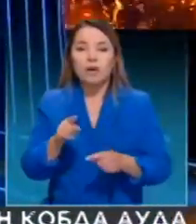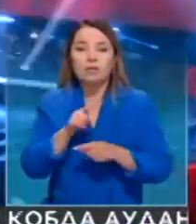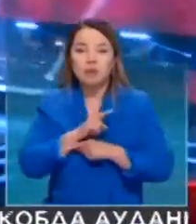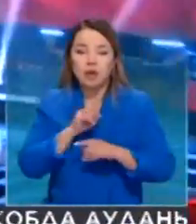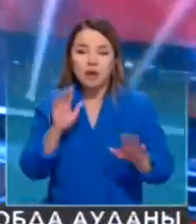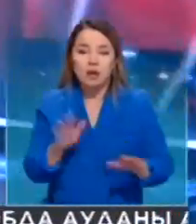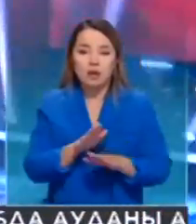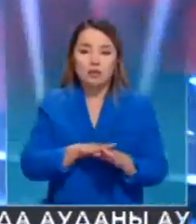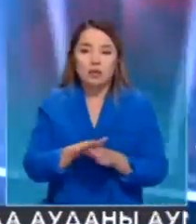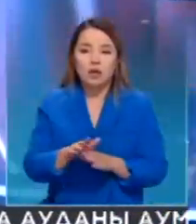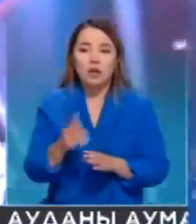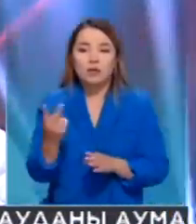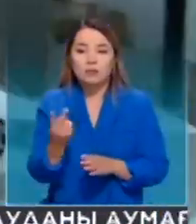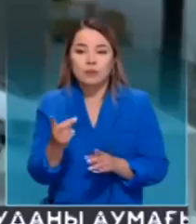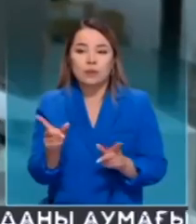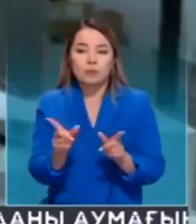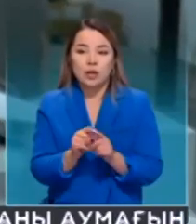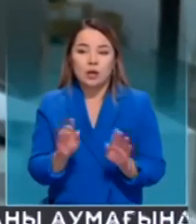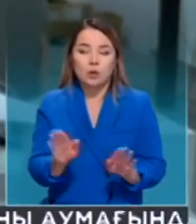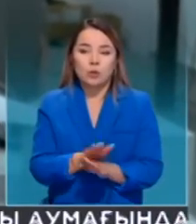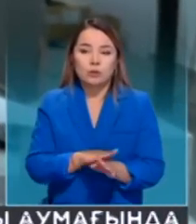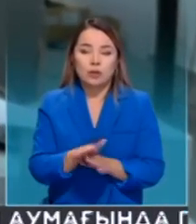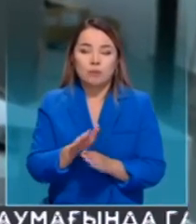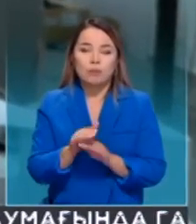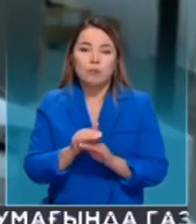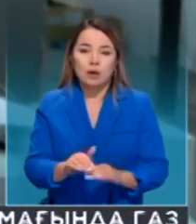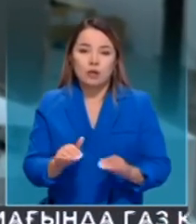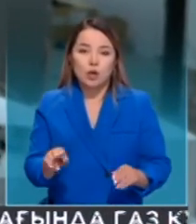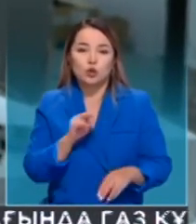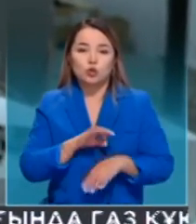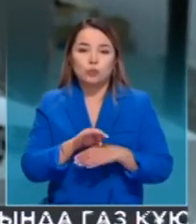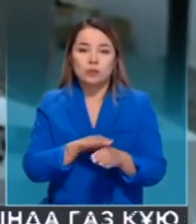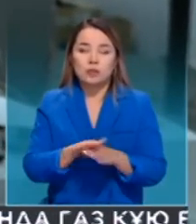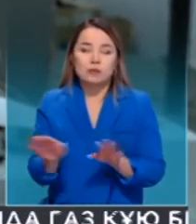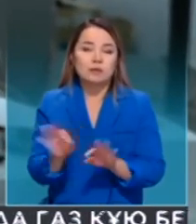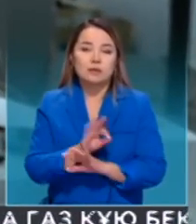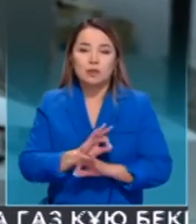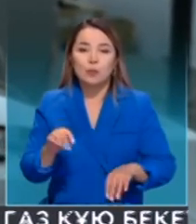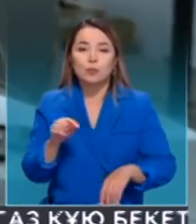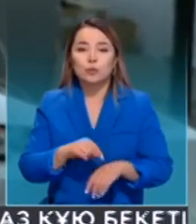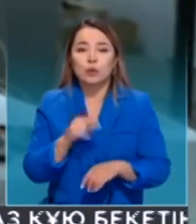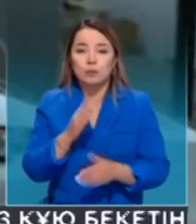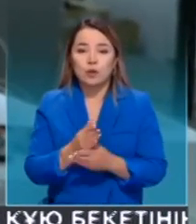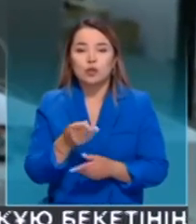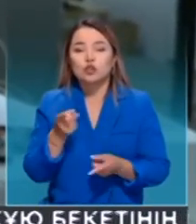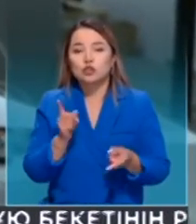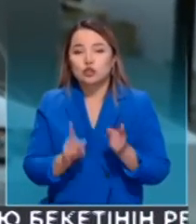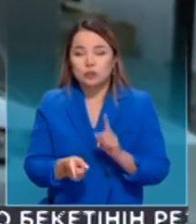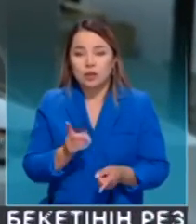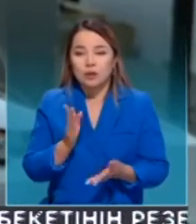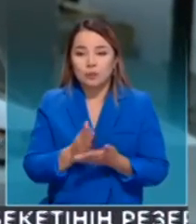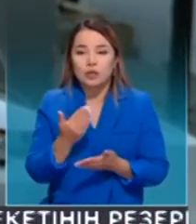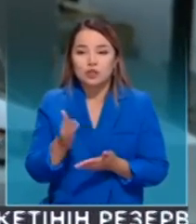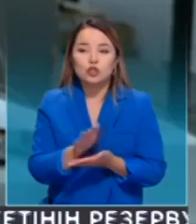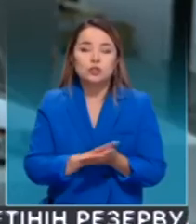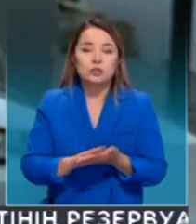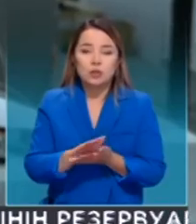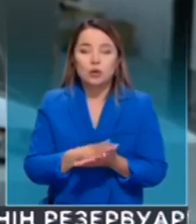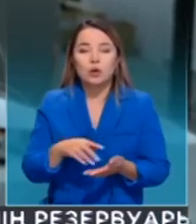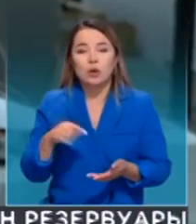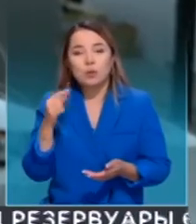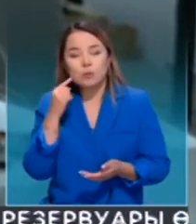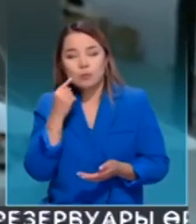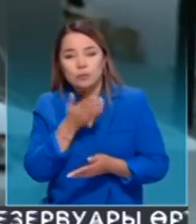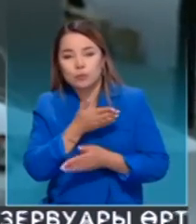айтып, тәлімгерлермен дуэт орындады. Балалармен жұмыс жасаған өте керемет сезім, олар шынайы болады, ешқандай да